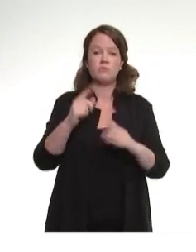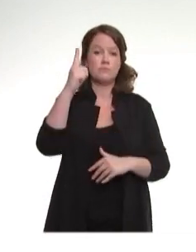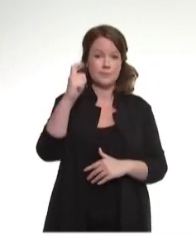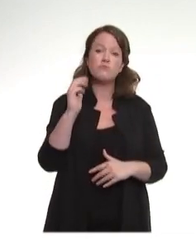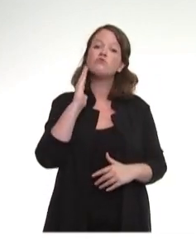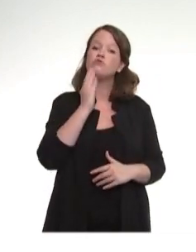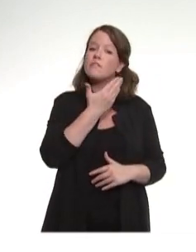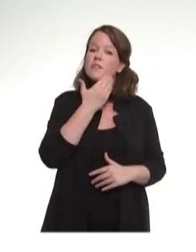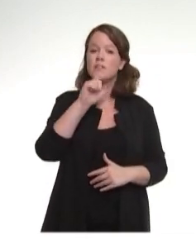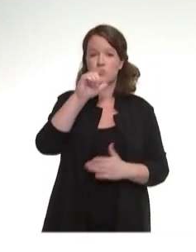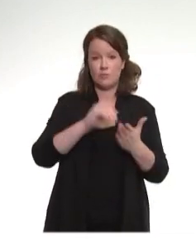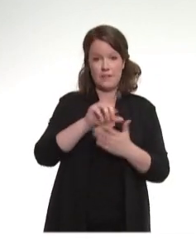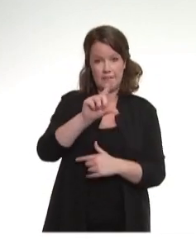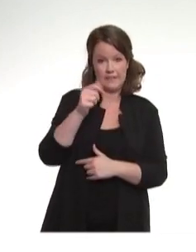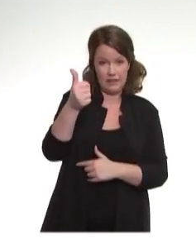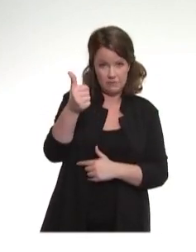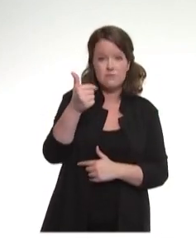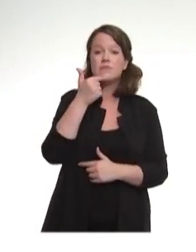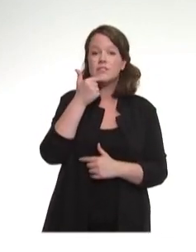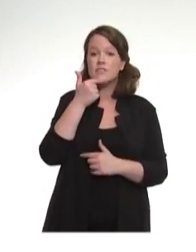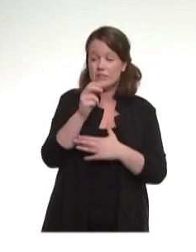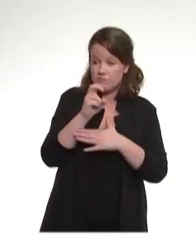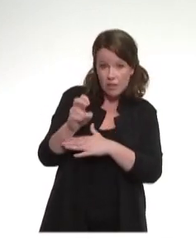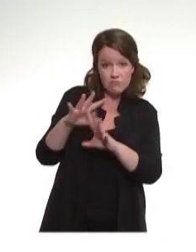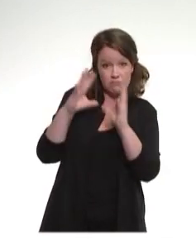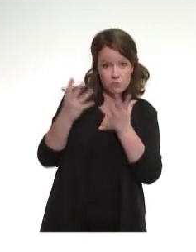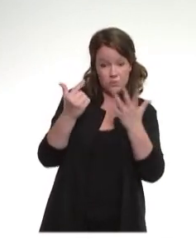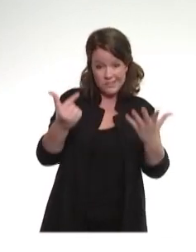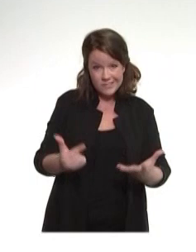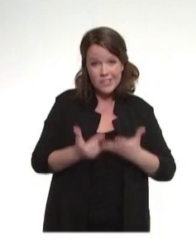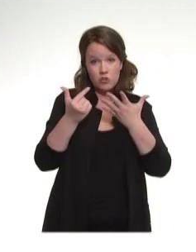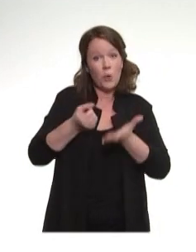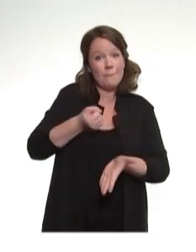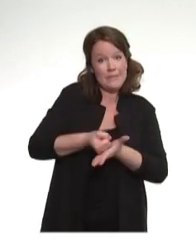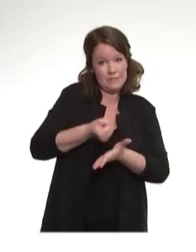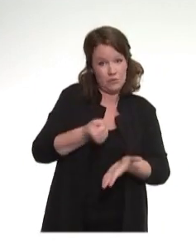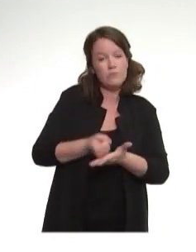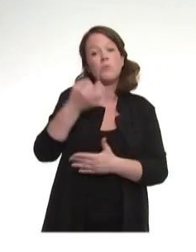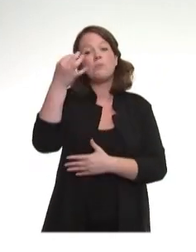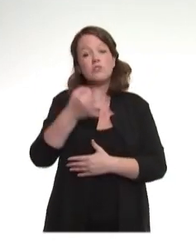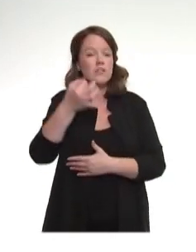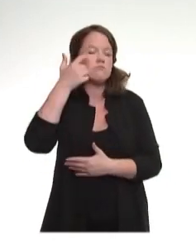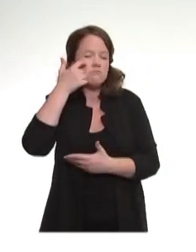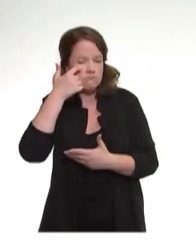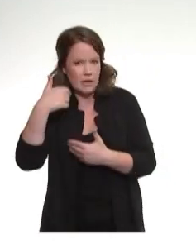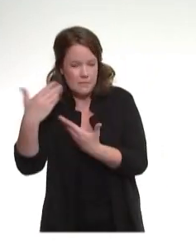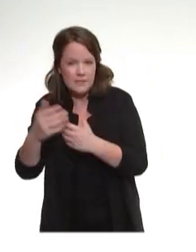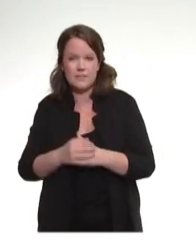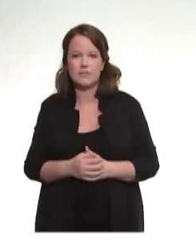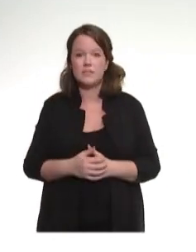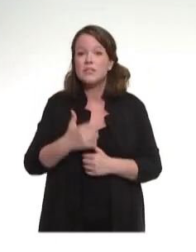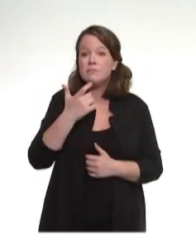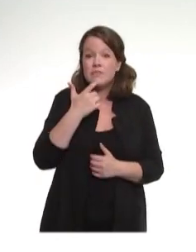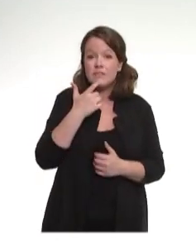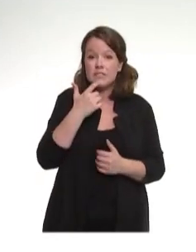de 7 ans minimum un taux qui reste à déterminer l'intérêt de ces prêts participatifs c'est que ce sont des quasi fonds propres